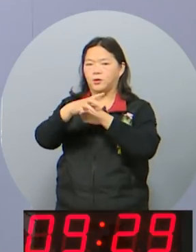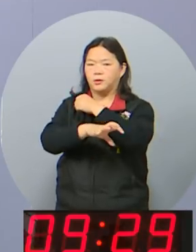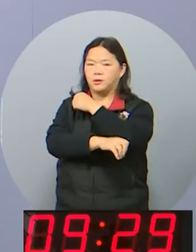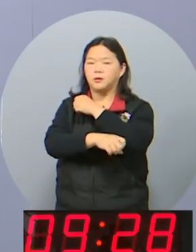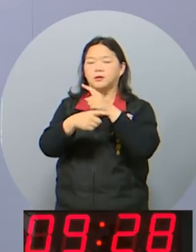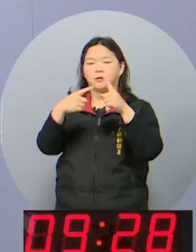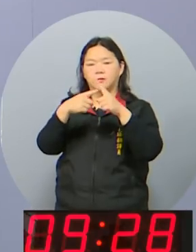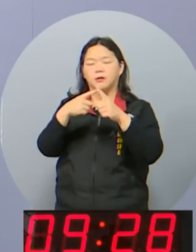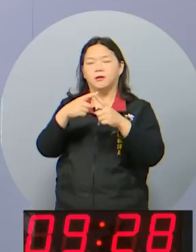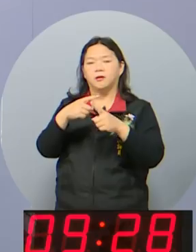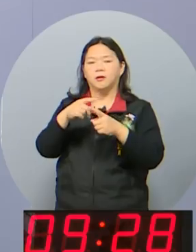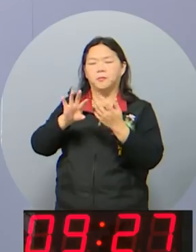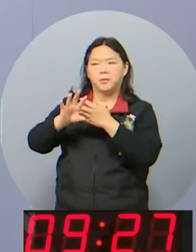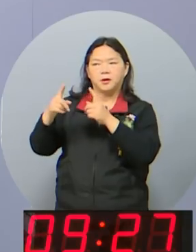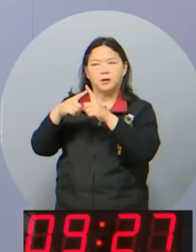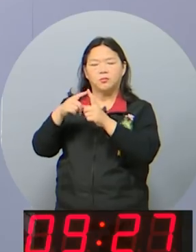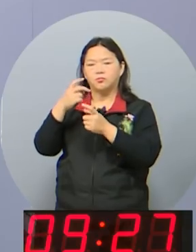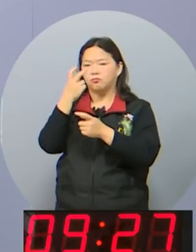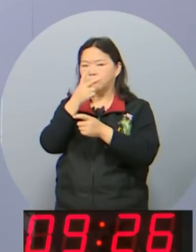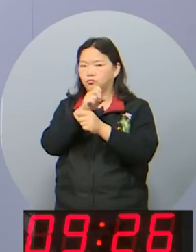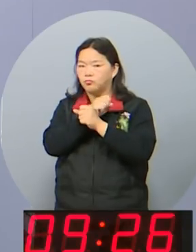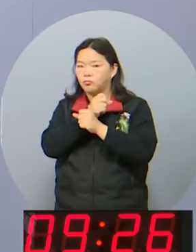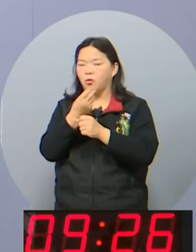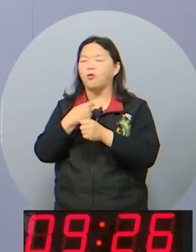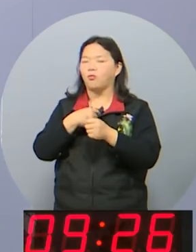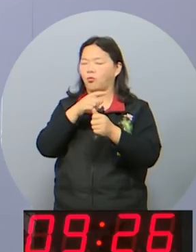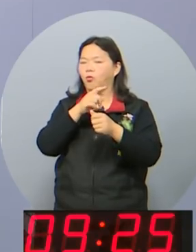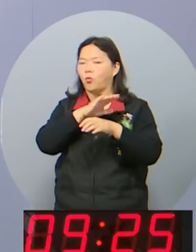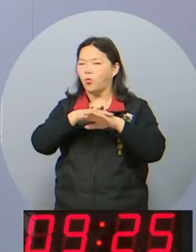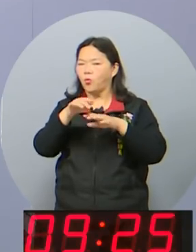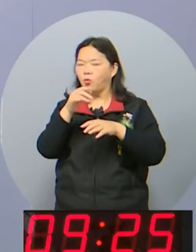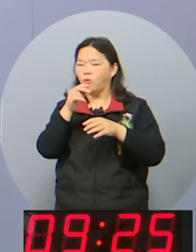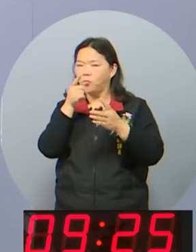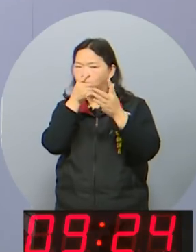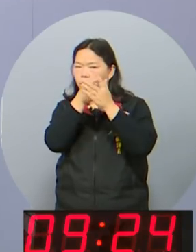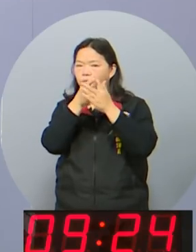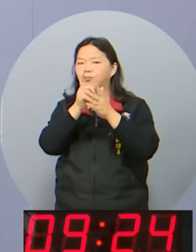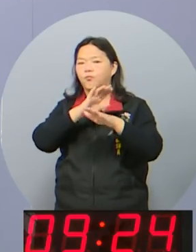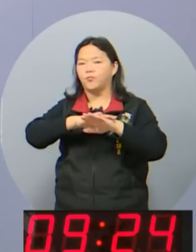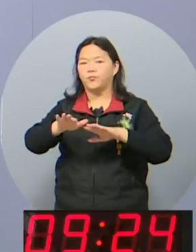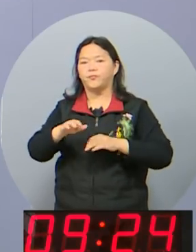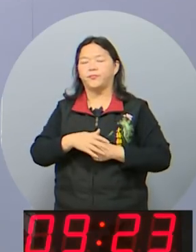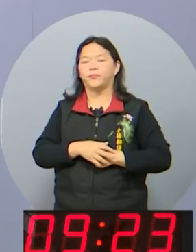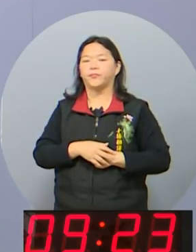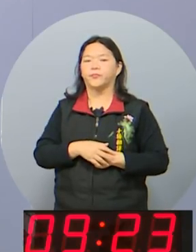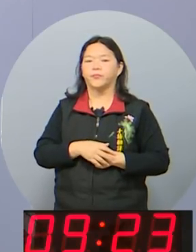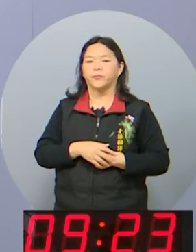他议员没有注意到的事情，我会做其他议员，